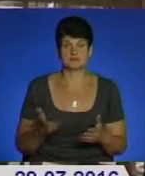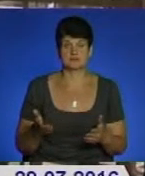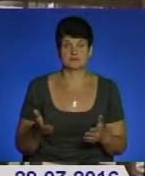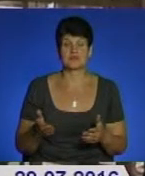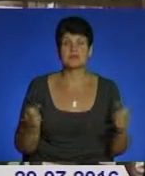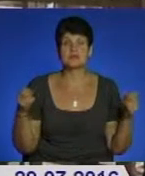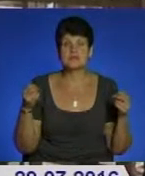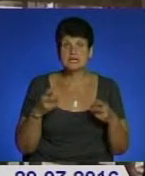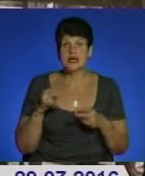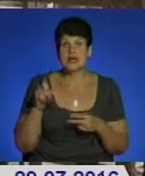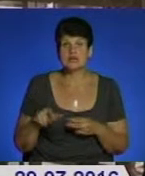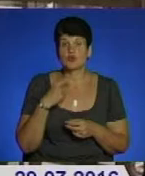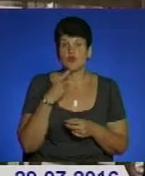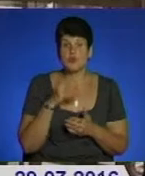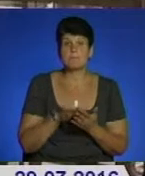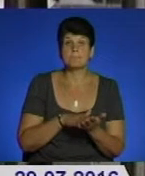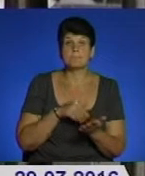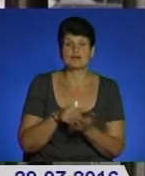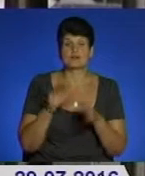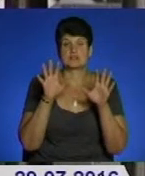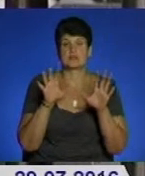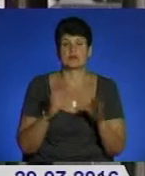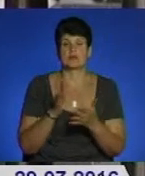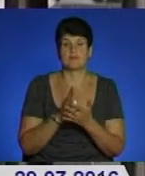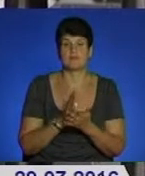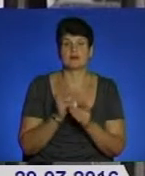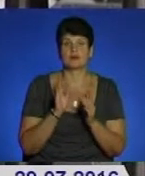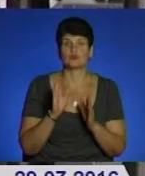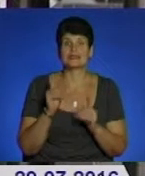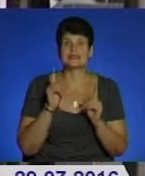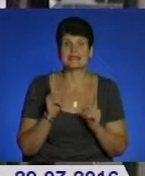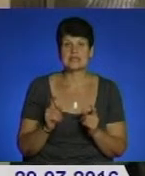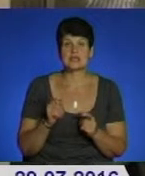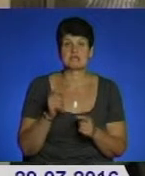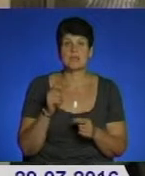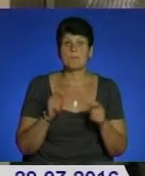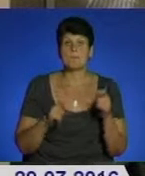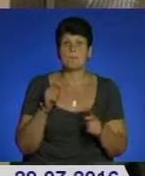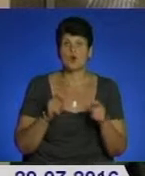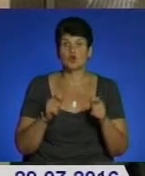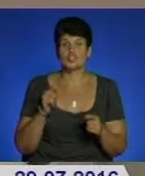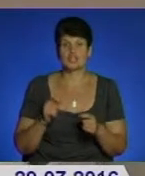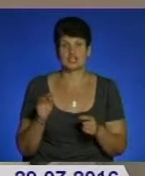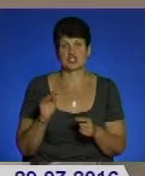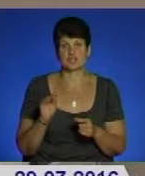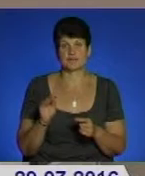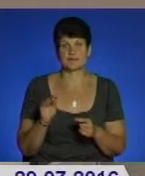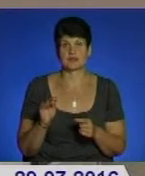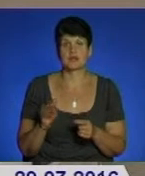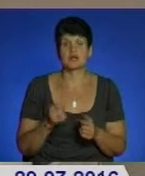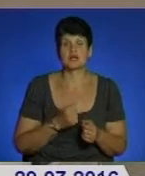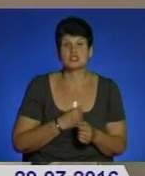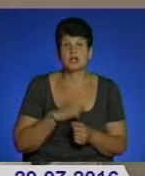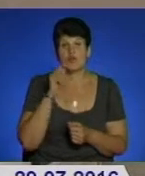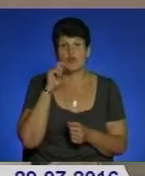Спеціалісти зазначають, масло за законодавством має складатися тільки з молочних жирів, тобто з молока. На жаль, в українському